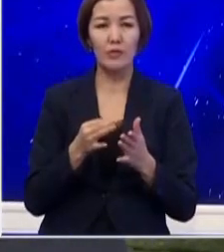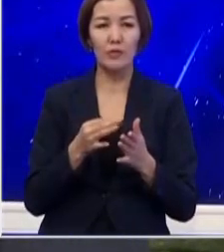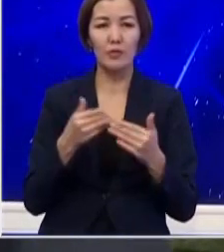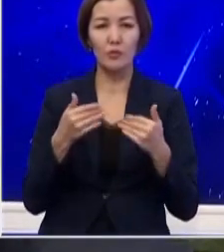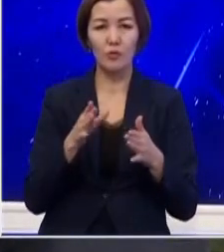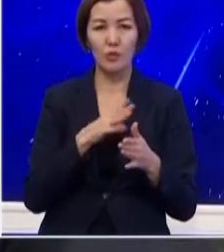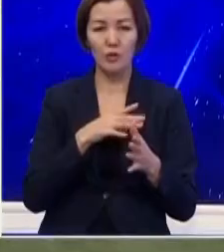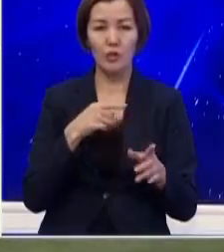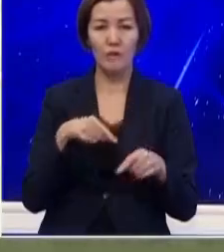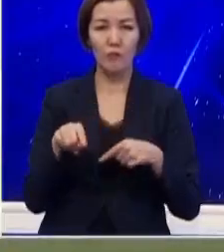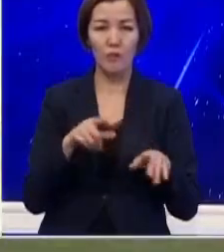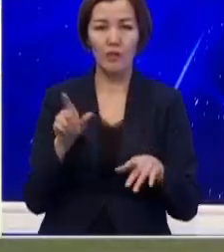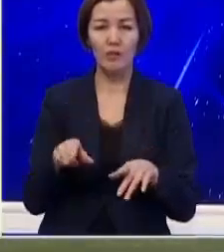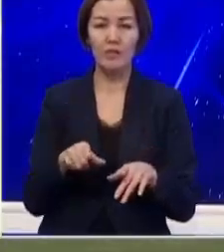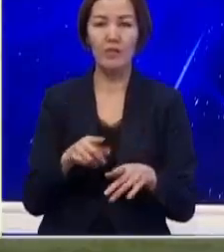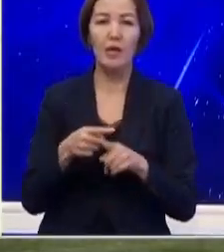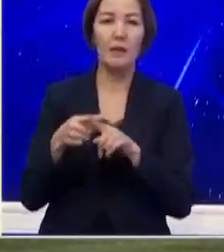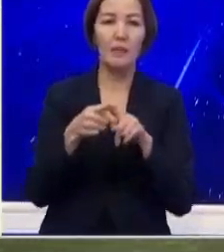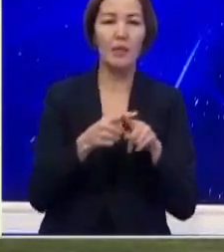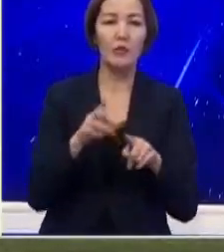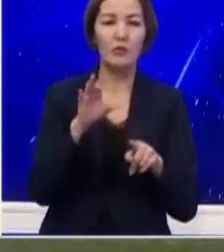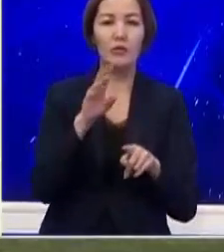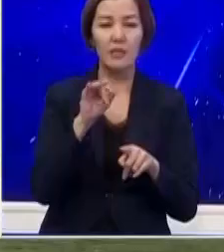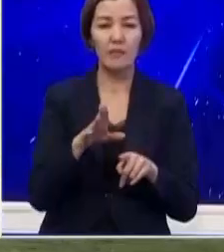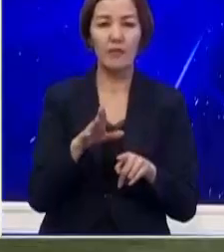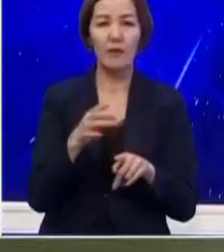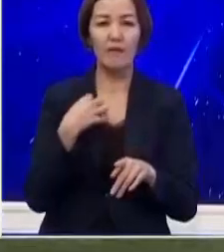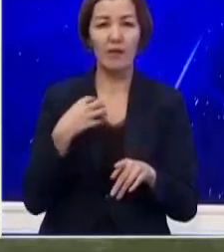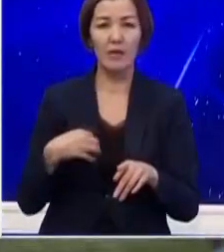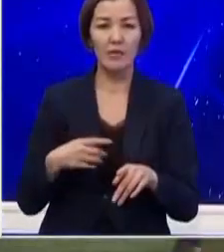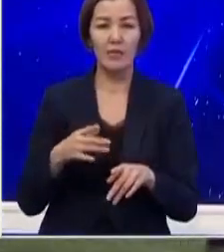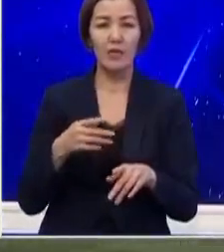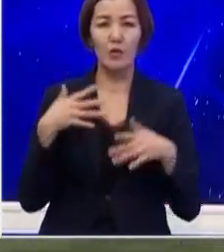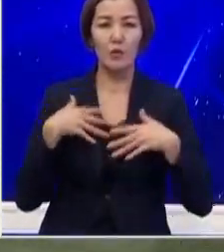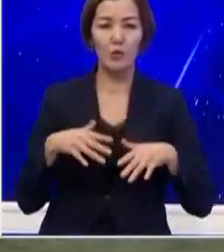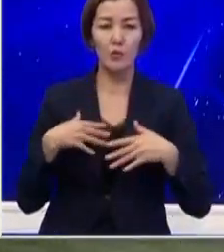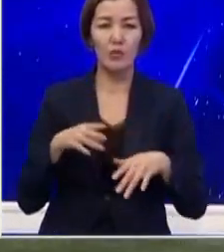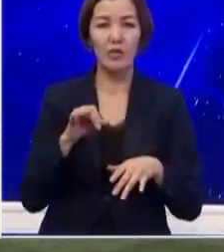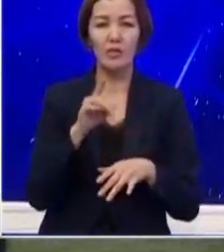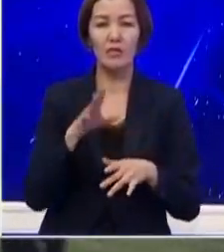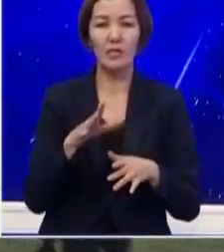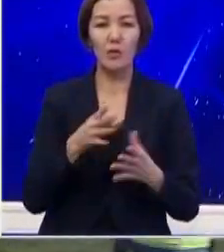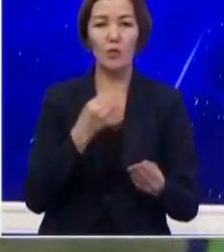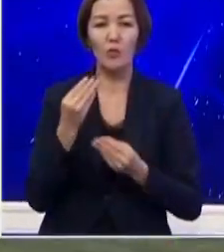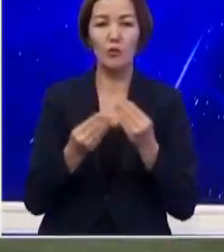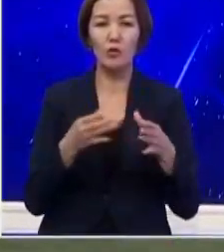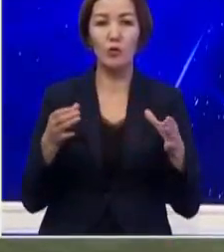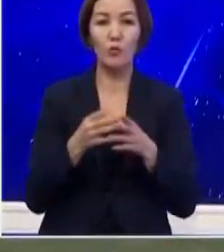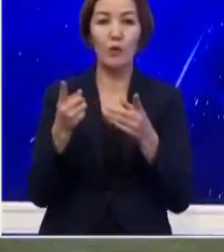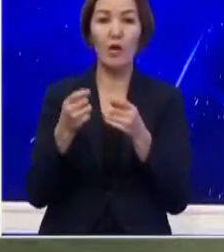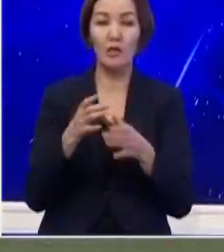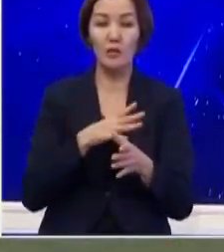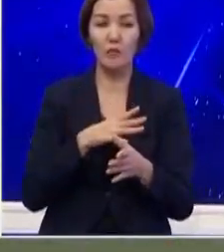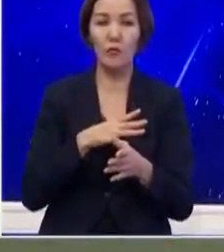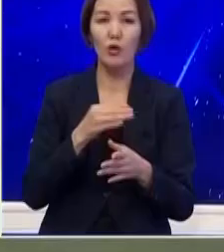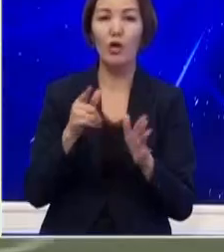түлектері, футболистері. Биыл Беларусь, Сербия, Кот-д'Ивуар, Франция, Грузия, Израиль елдерінен легионер ойыншылар клубқа алынып отыр.